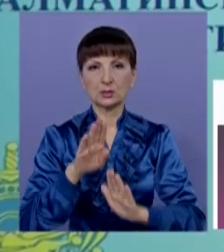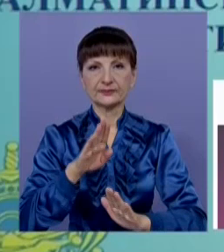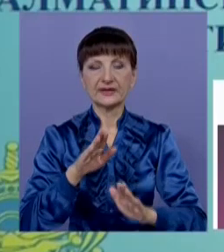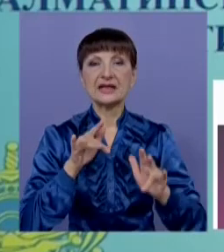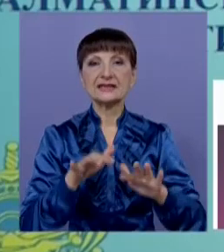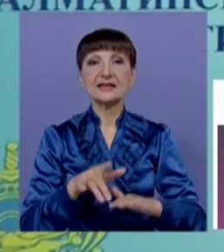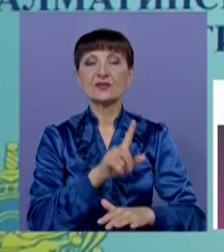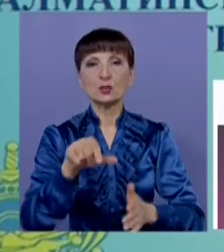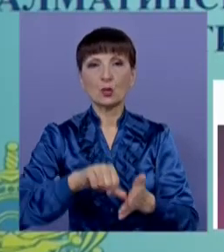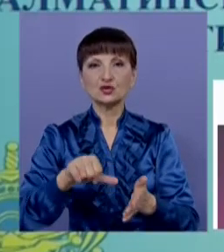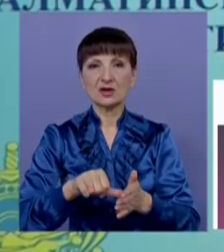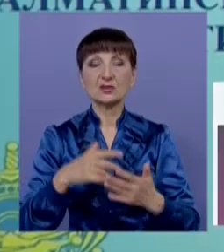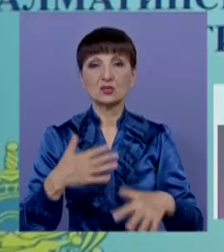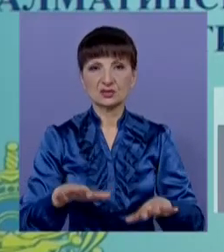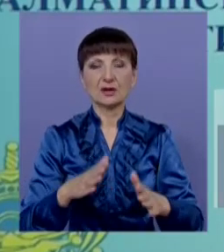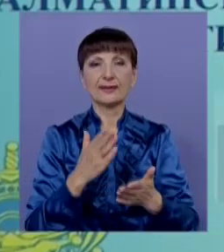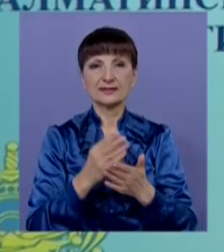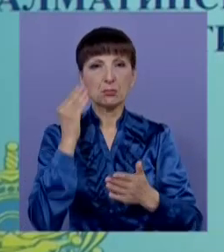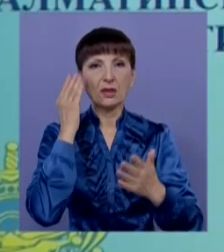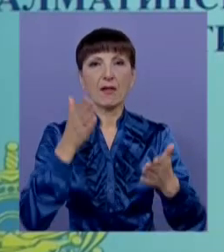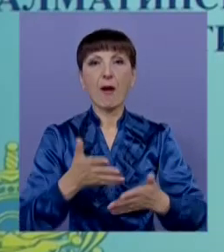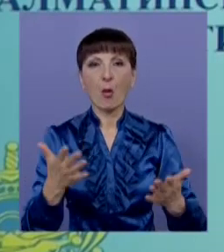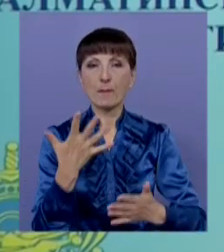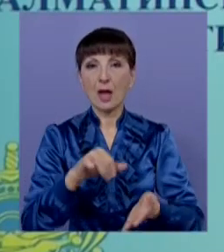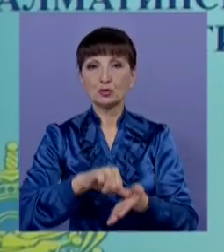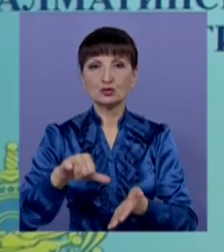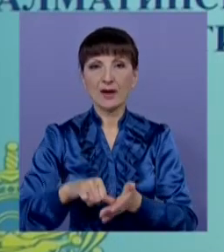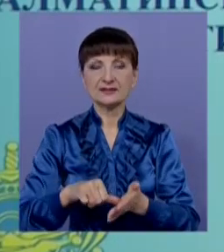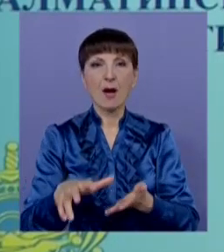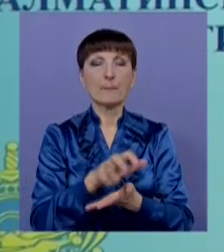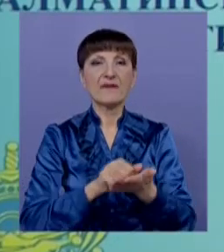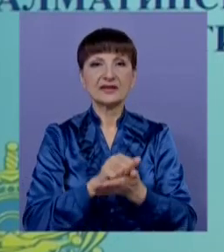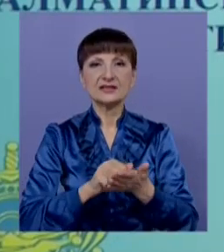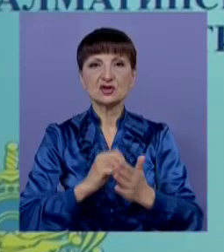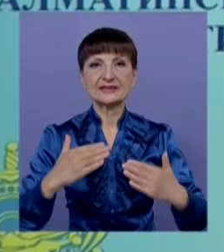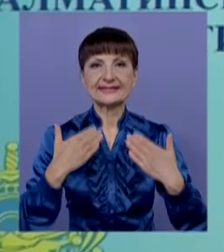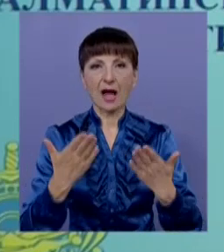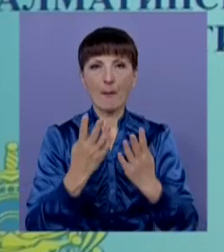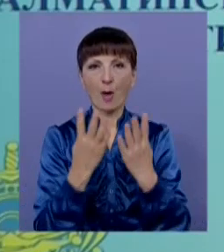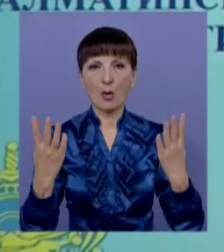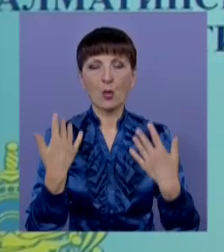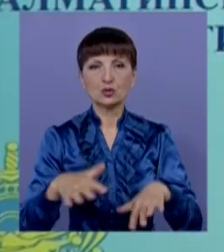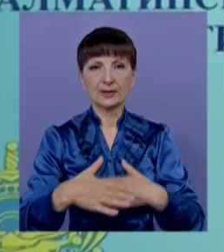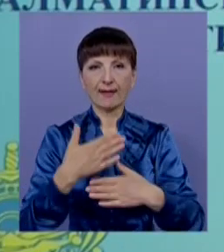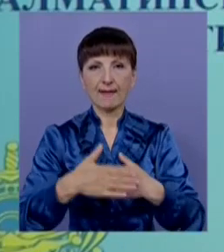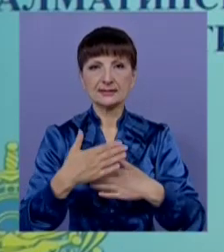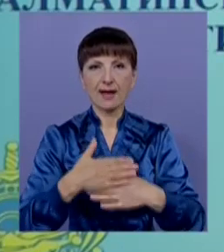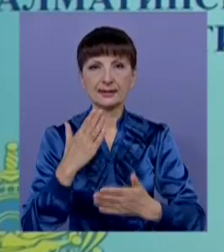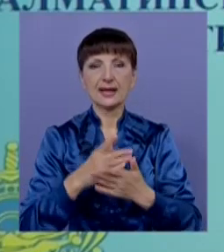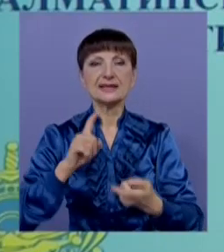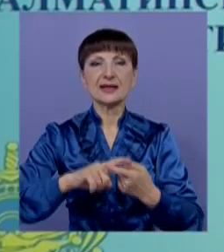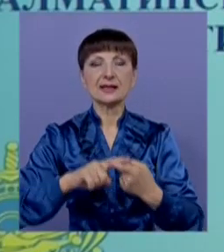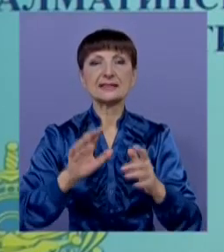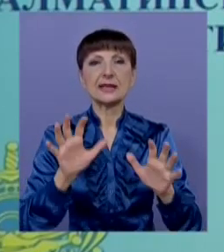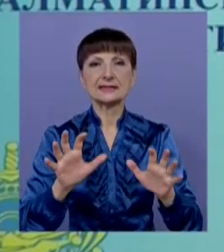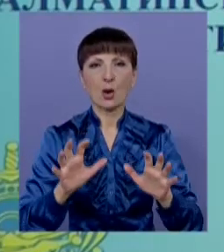Действиям участников дана правовая оценка. Пятеро участников, повредивших складской забор, уже привлечены к ответственности согласно